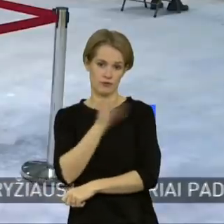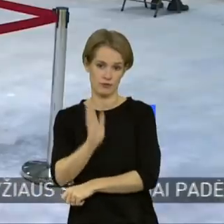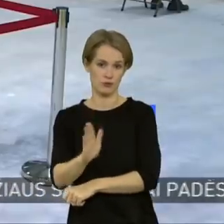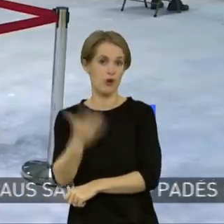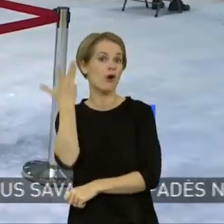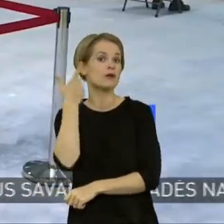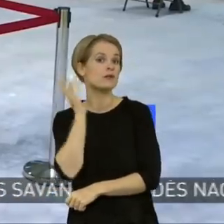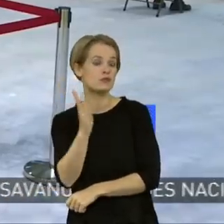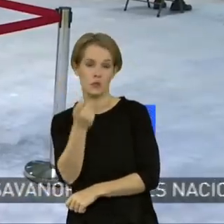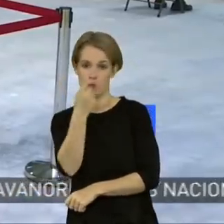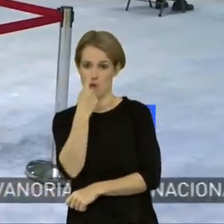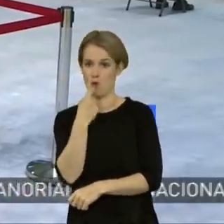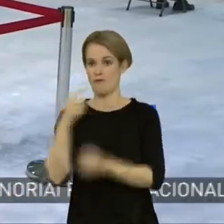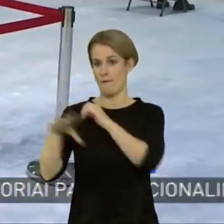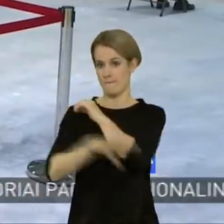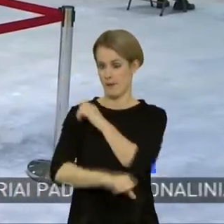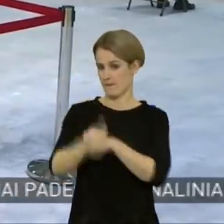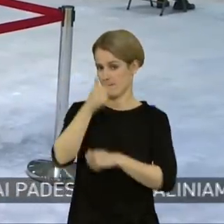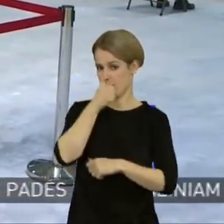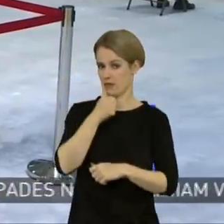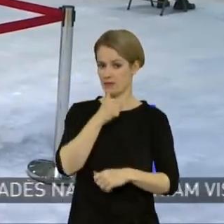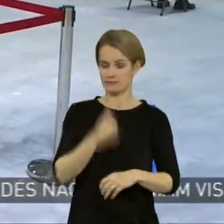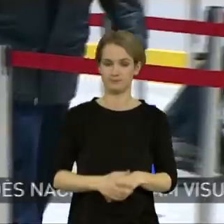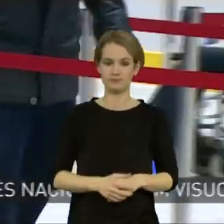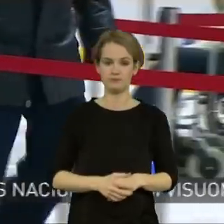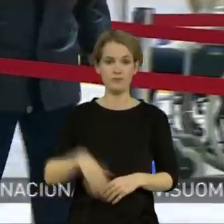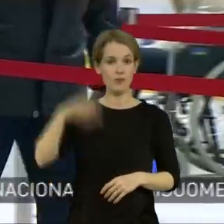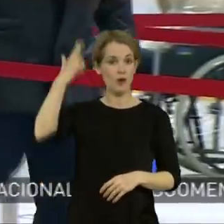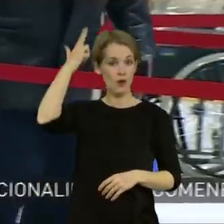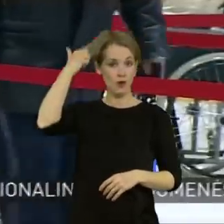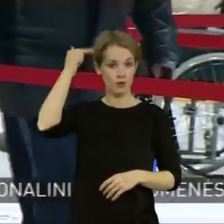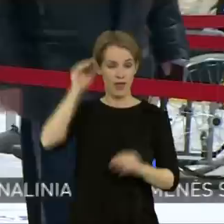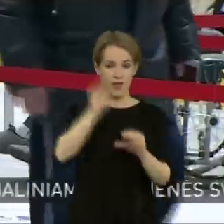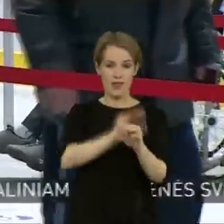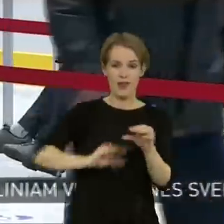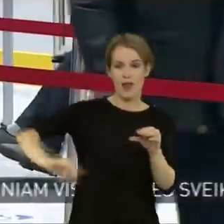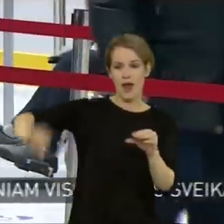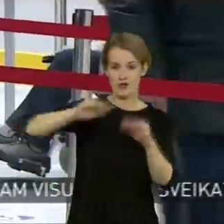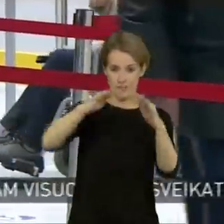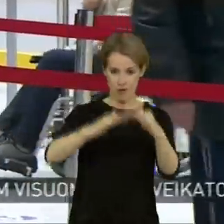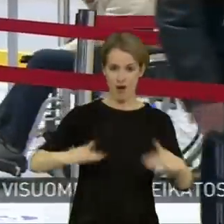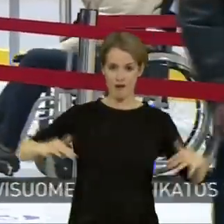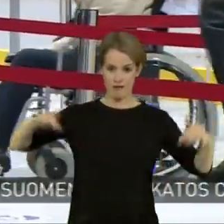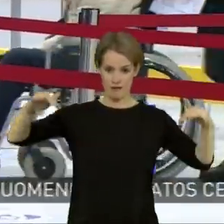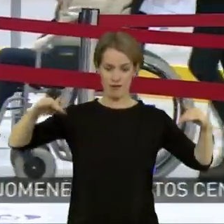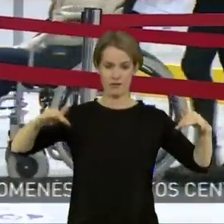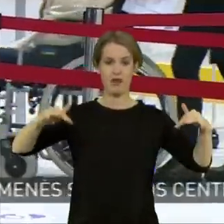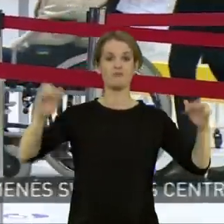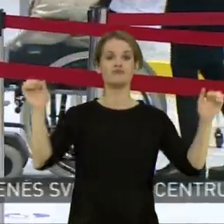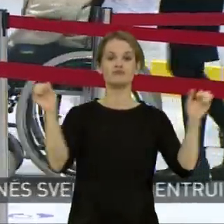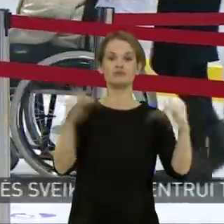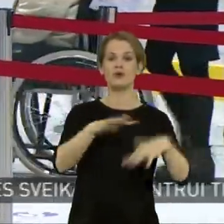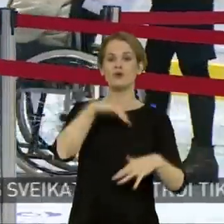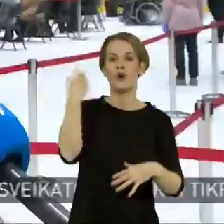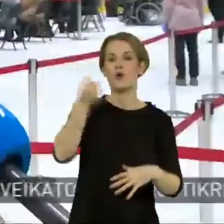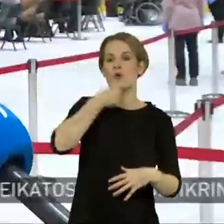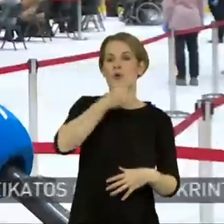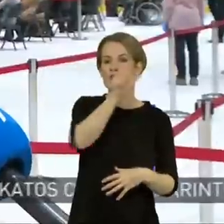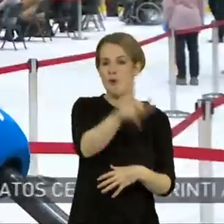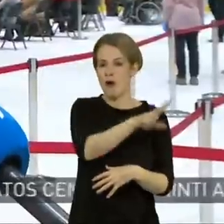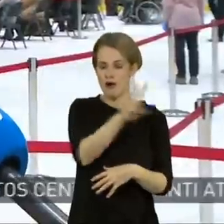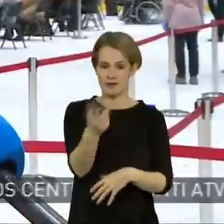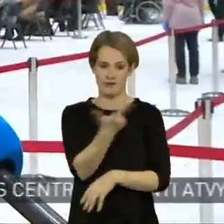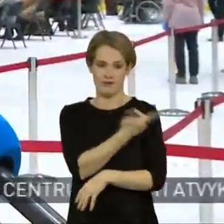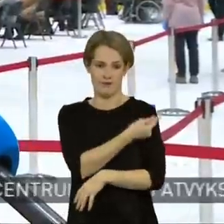pabaigoje. Kauno ledo arena pilna seniorų. Kol kas miestas tikina taip pat susitvarkantis, tik darbo dienomis. Jeigu